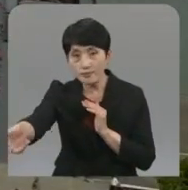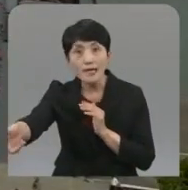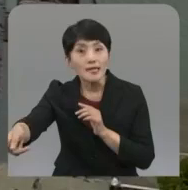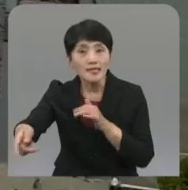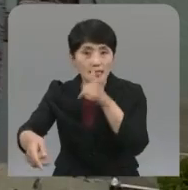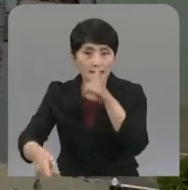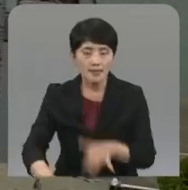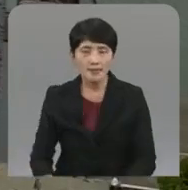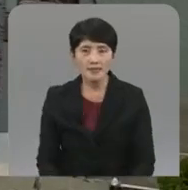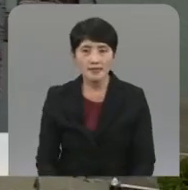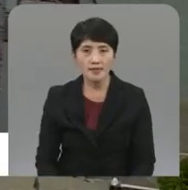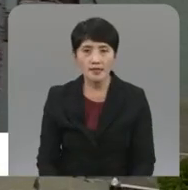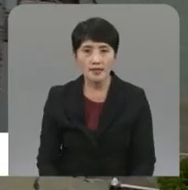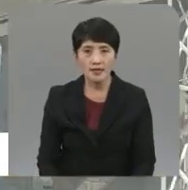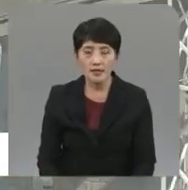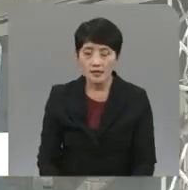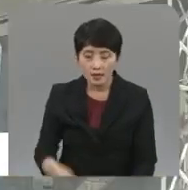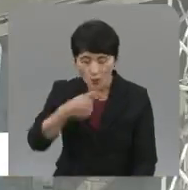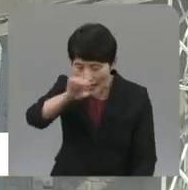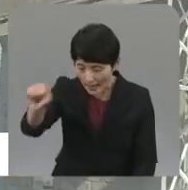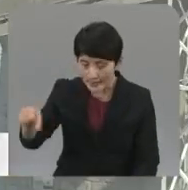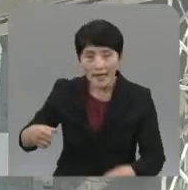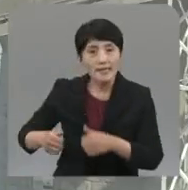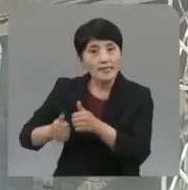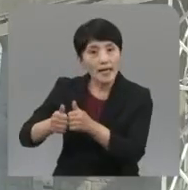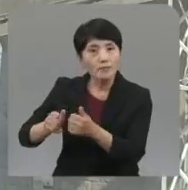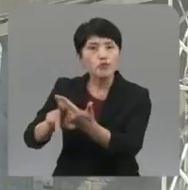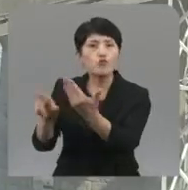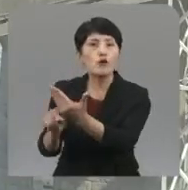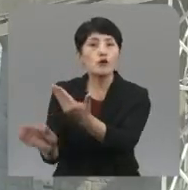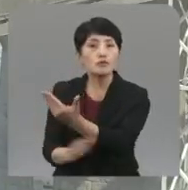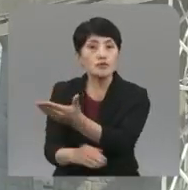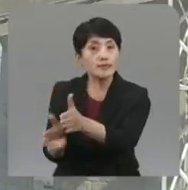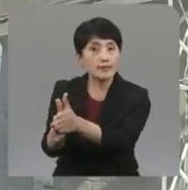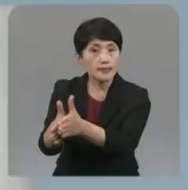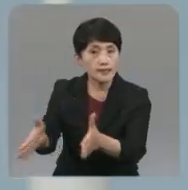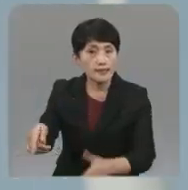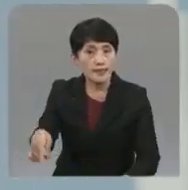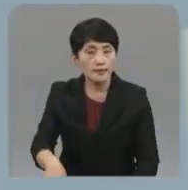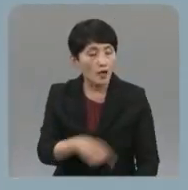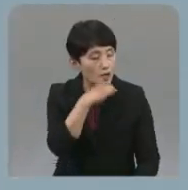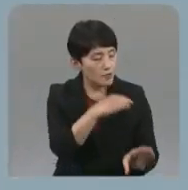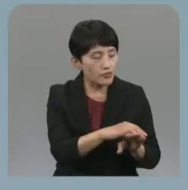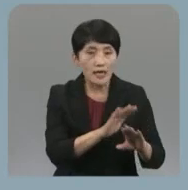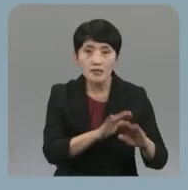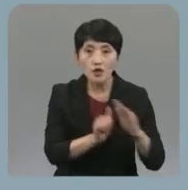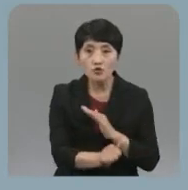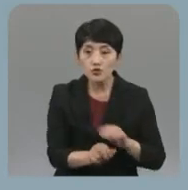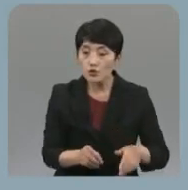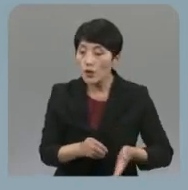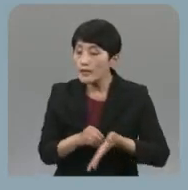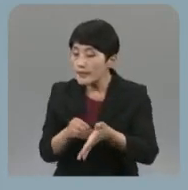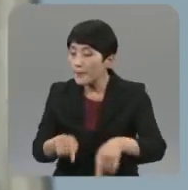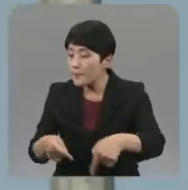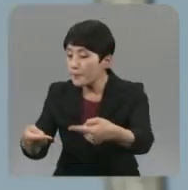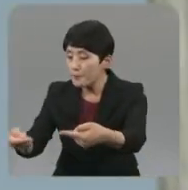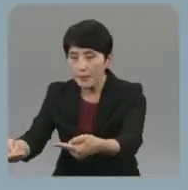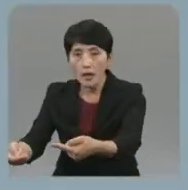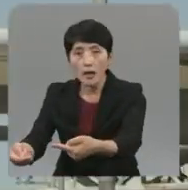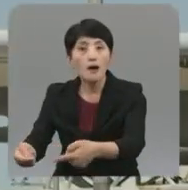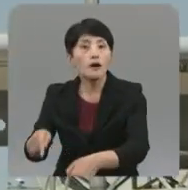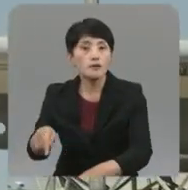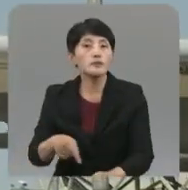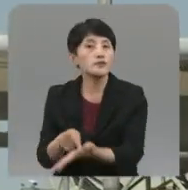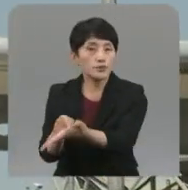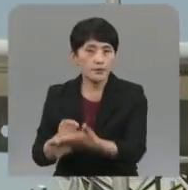chinoise située près de la frontière avec le royaume-hermite et à l'approche des Jeux asiatiques de hangzu prévu de fin septembre il